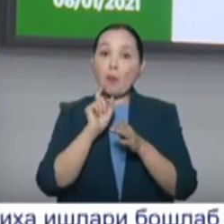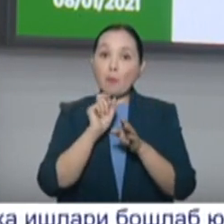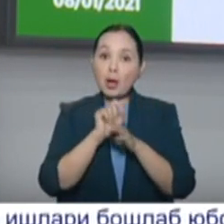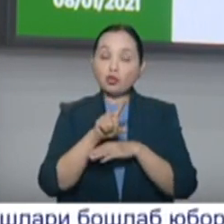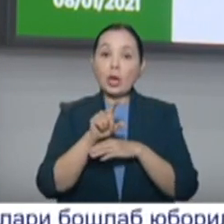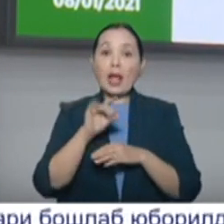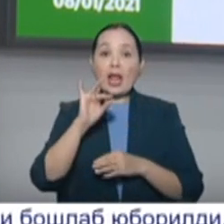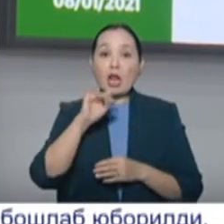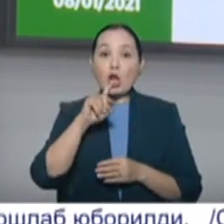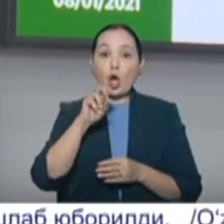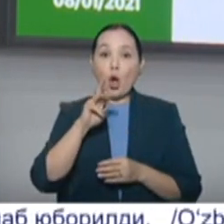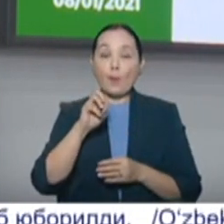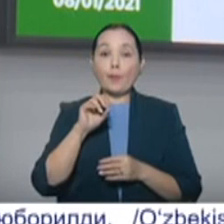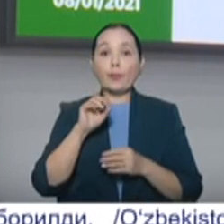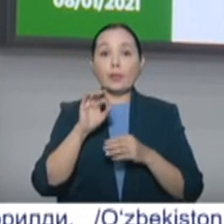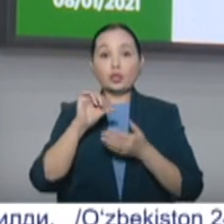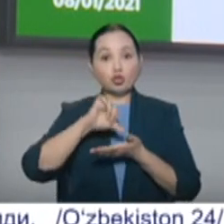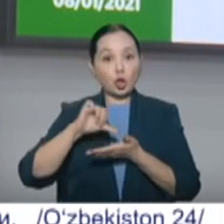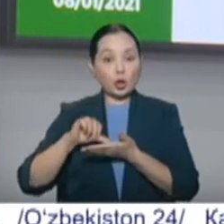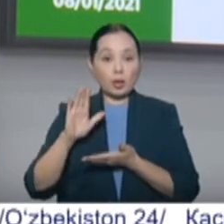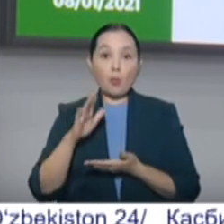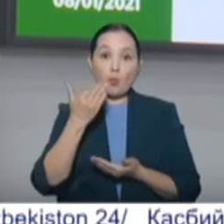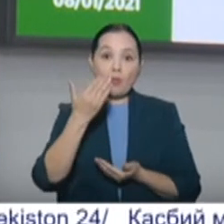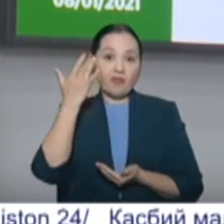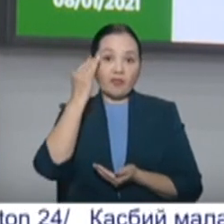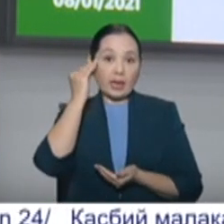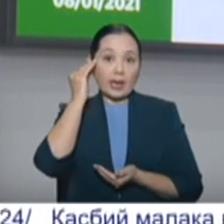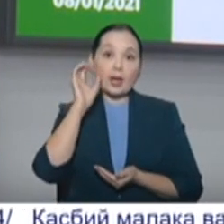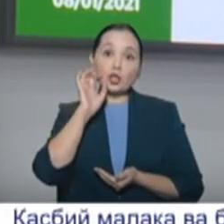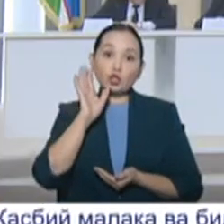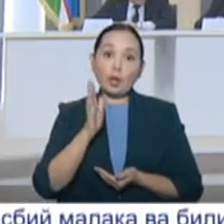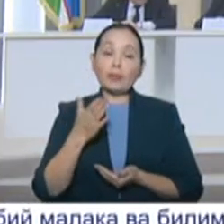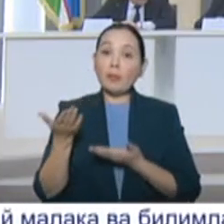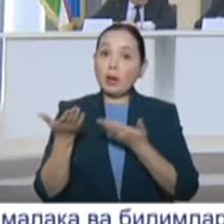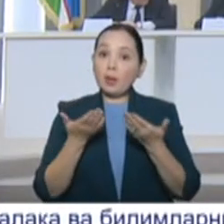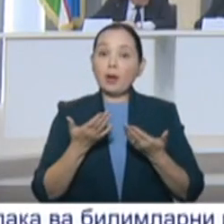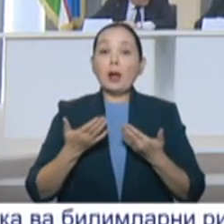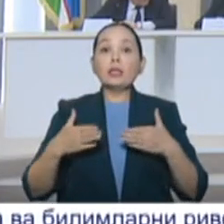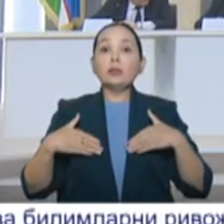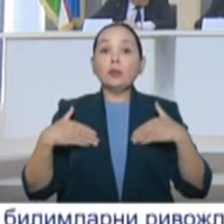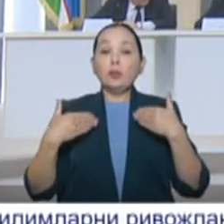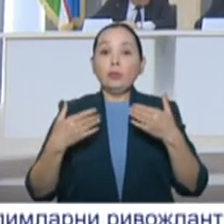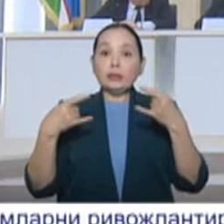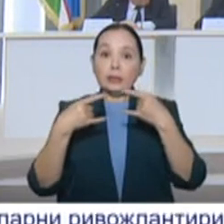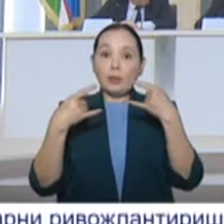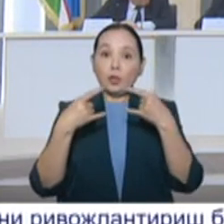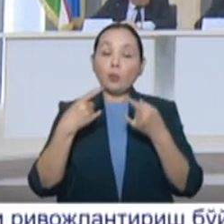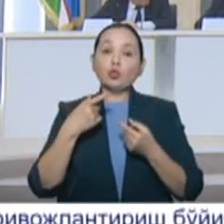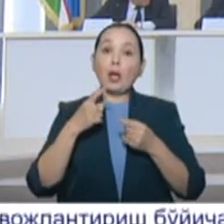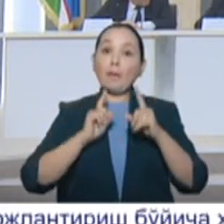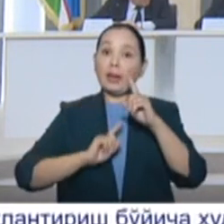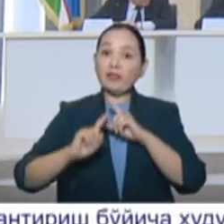ham ishtirok etyaptilar. Ularni bugungi mavzu bo'yicha fikrlarini eshitamiz. Marhamat Ilhom. Assalomu alaykum, hurmatli teletomoshabinlar,